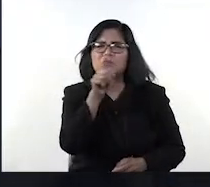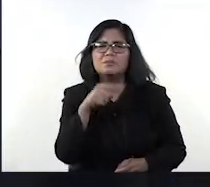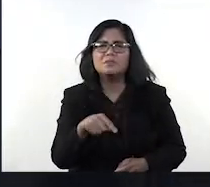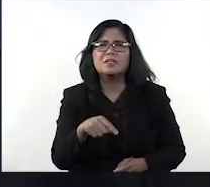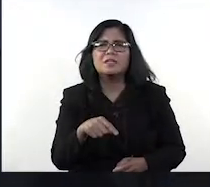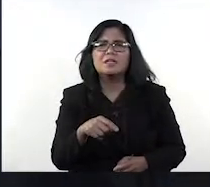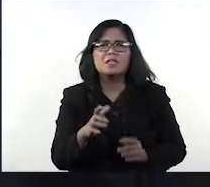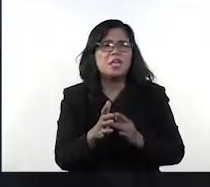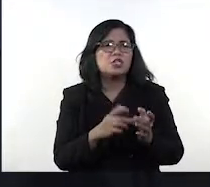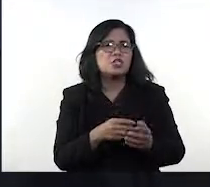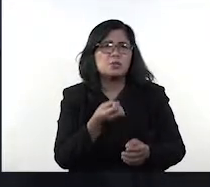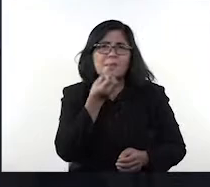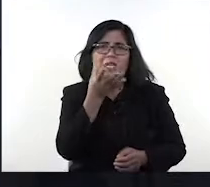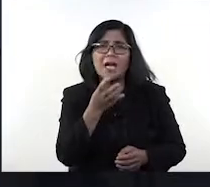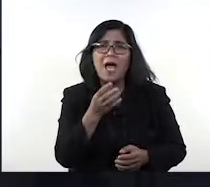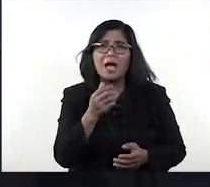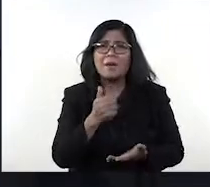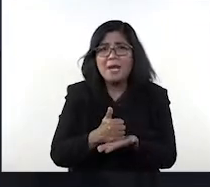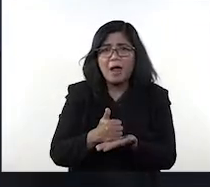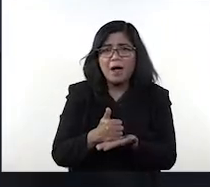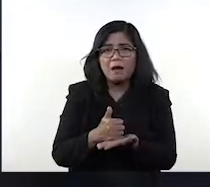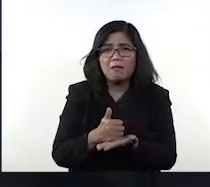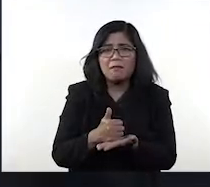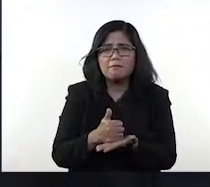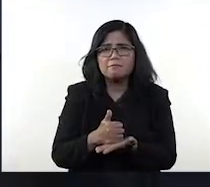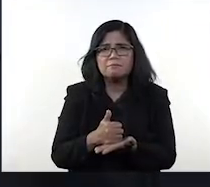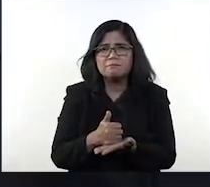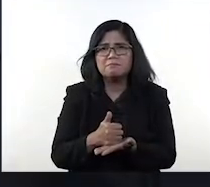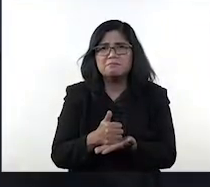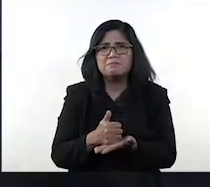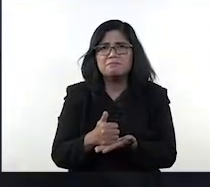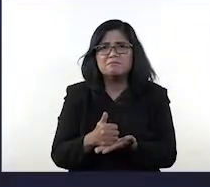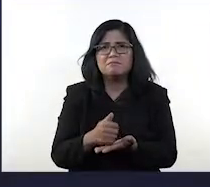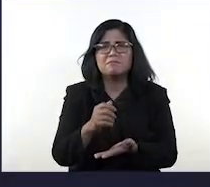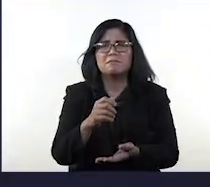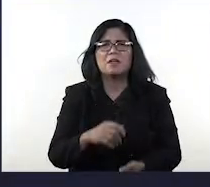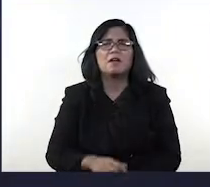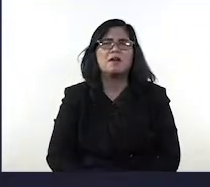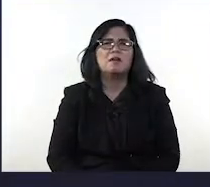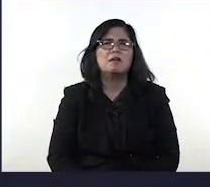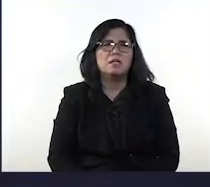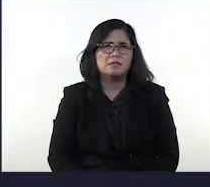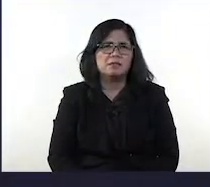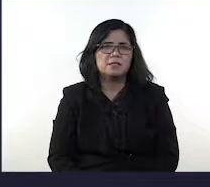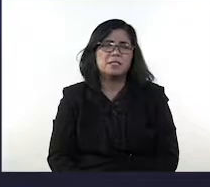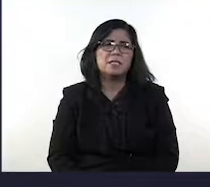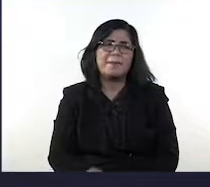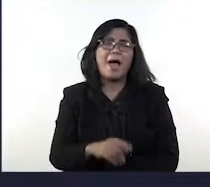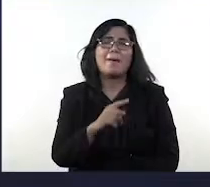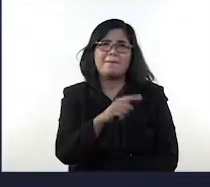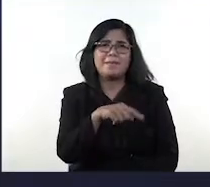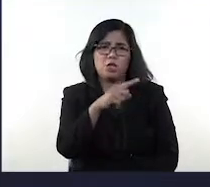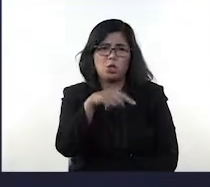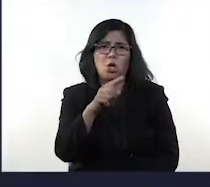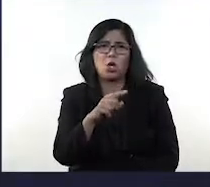Yesus ngomong kebenarannya Hai sablon Yes ngomongnya tapi tidak sawah Oh